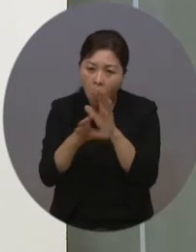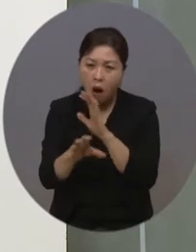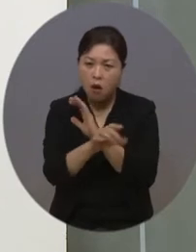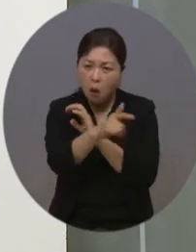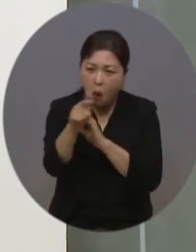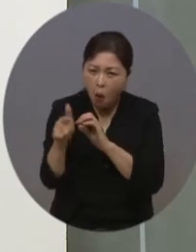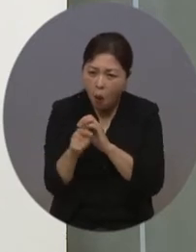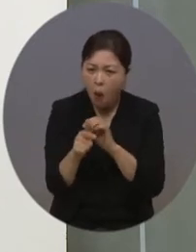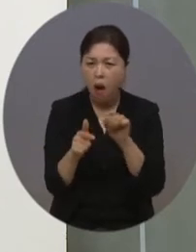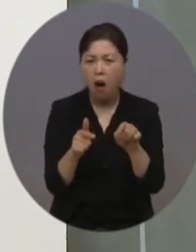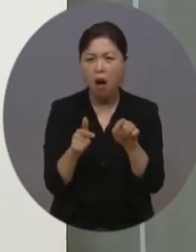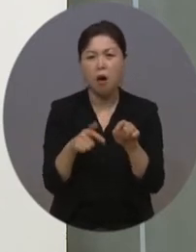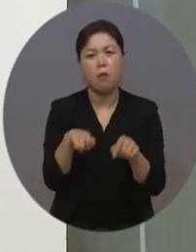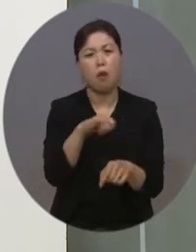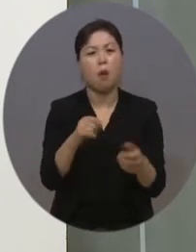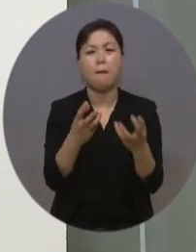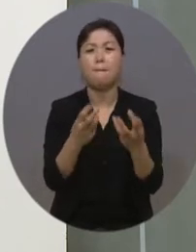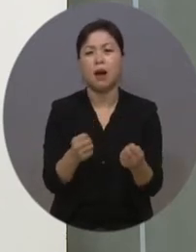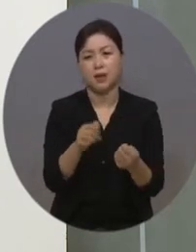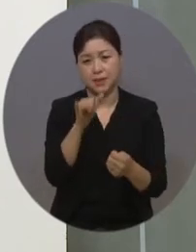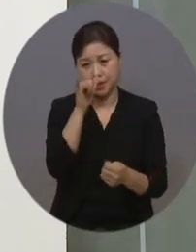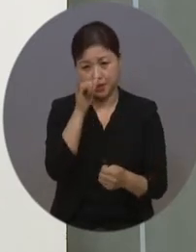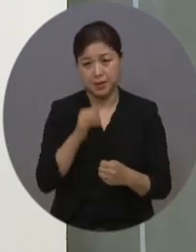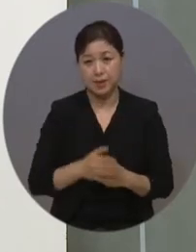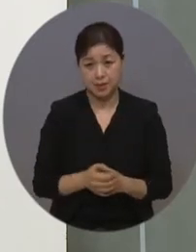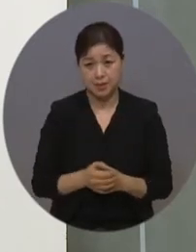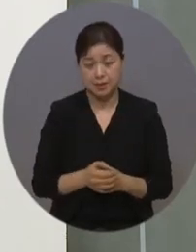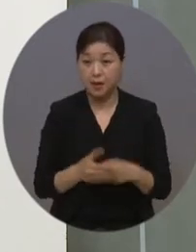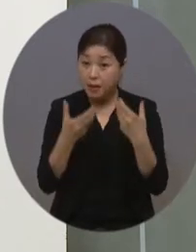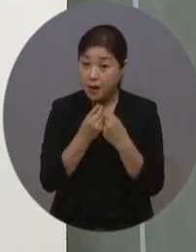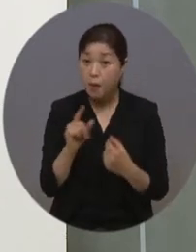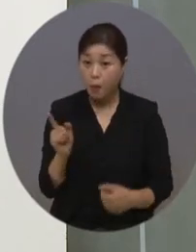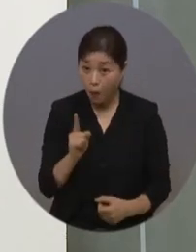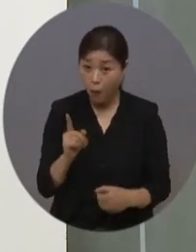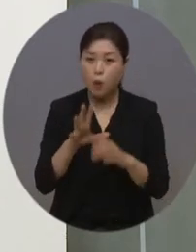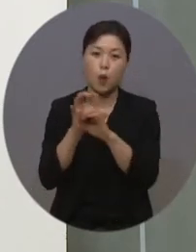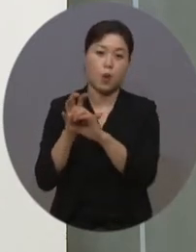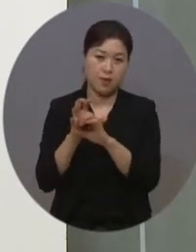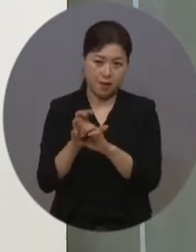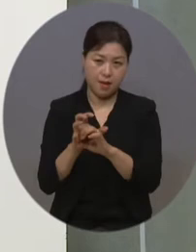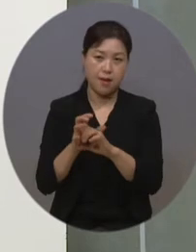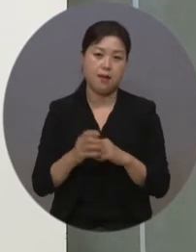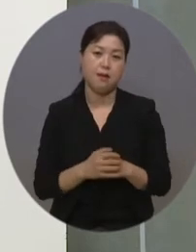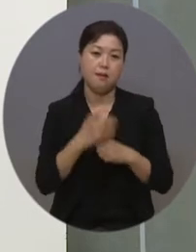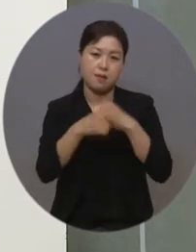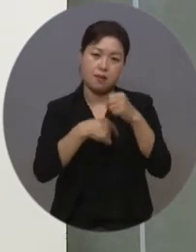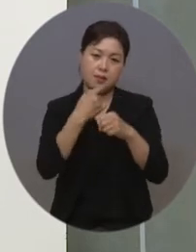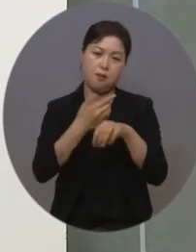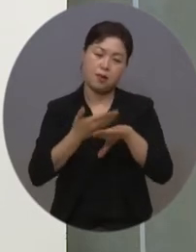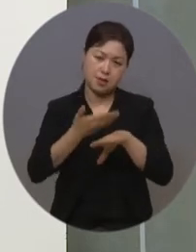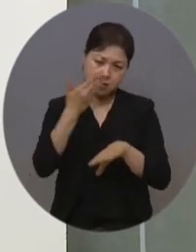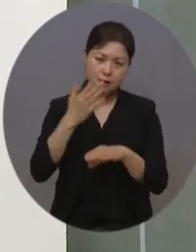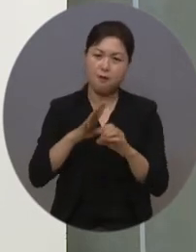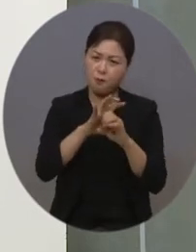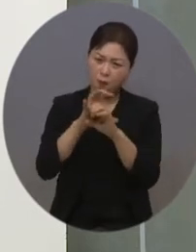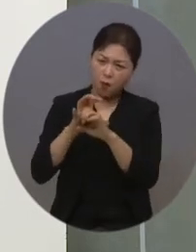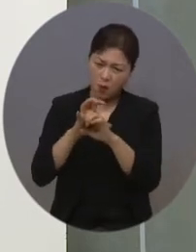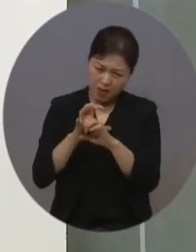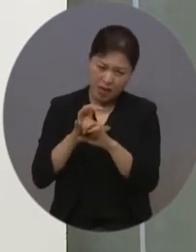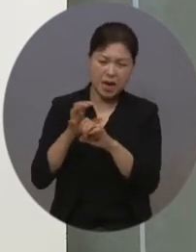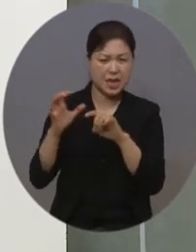난무하고 있습니다. 그 좋은 예로 코로나 아닙니까? 1년이 넘도록 우리가 코로나와